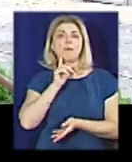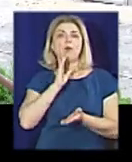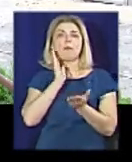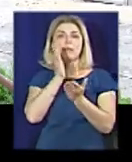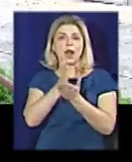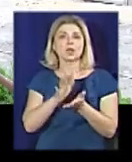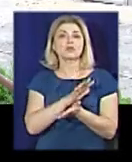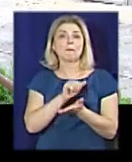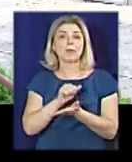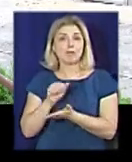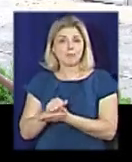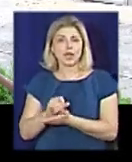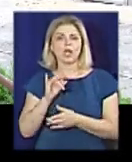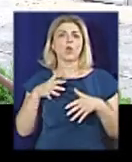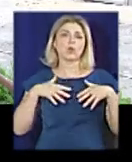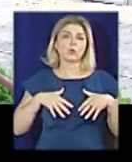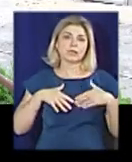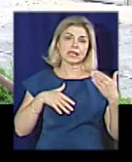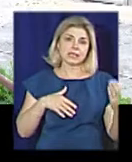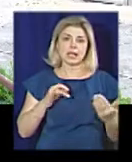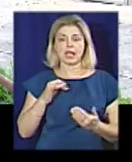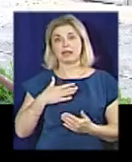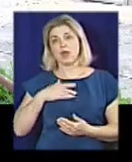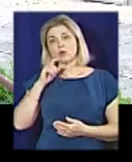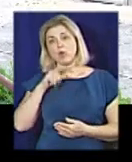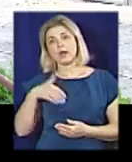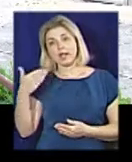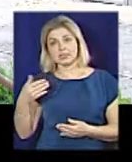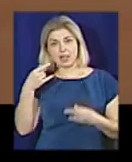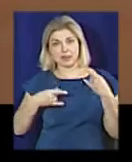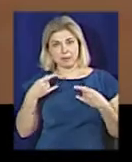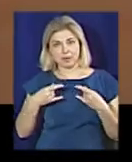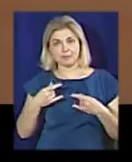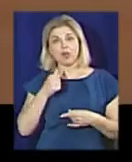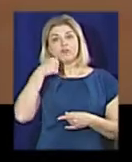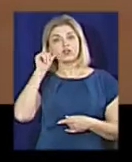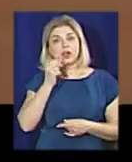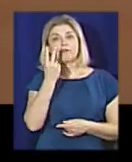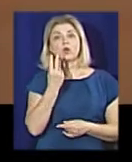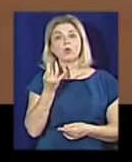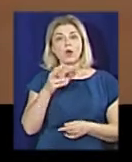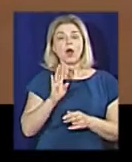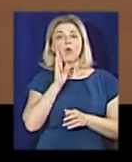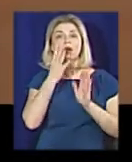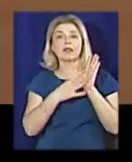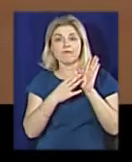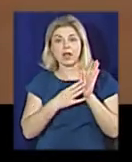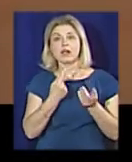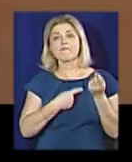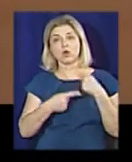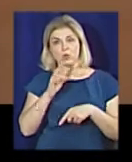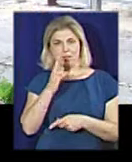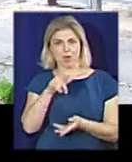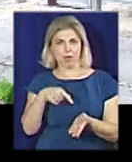СМІ, причому і грузинське, і наше українське телебачення. Вчора, 2 липня, о 9 ранку туристи повернулися до